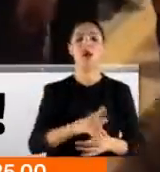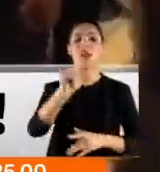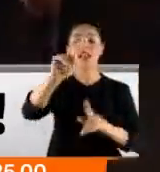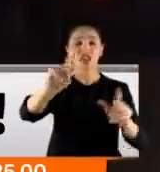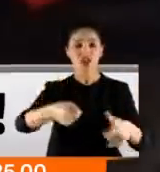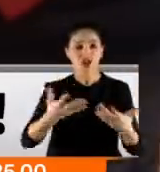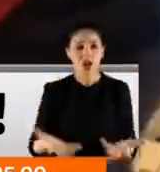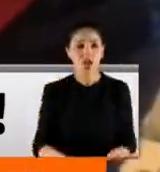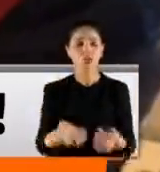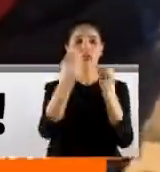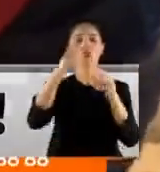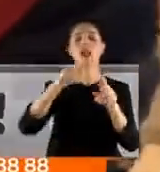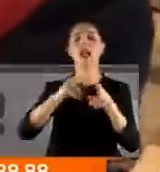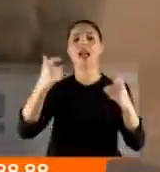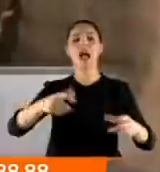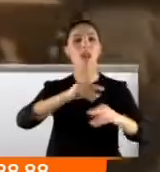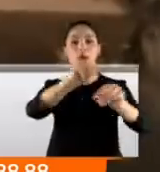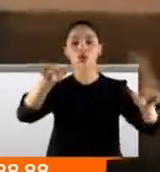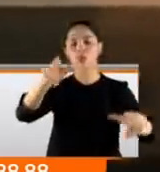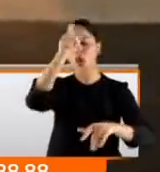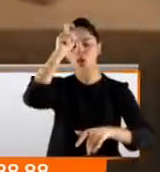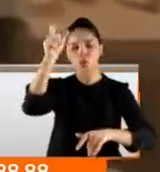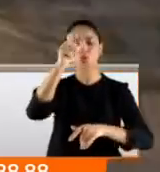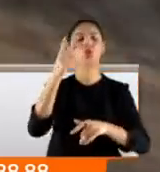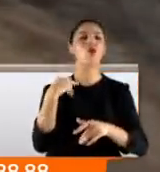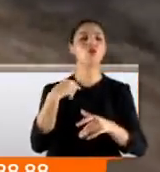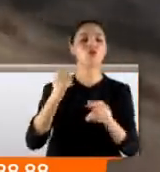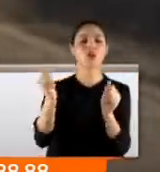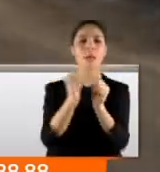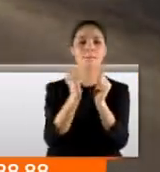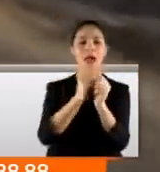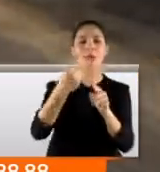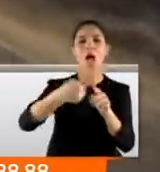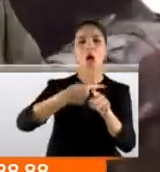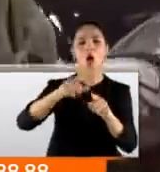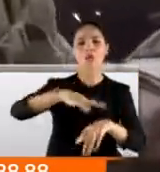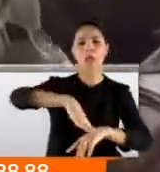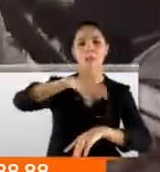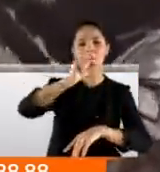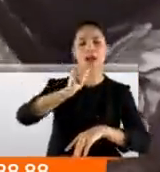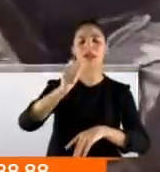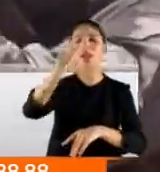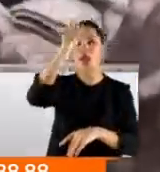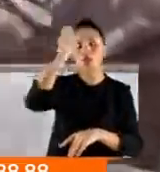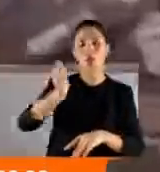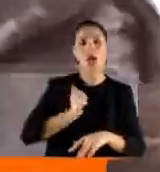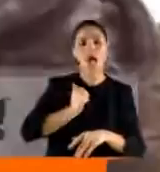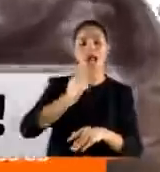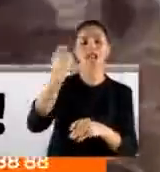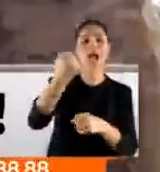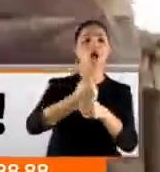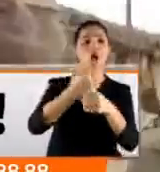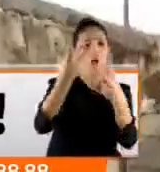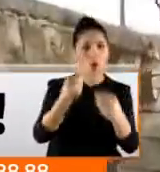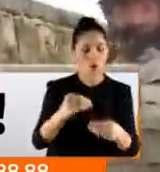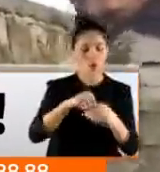İşgalden kurtarılan Karabağ topraklarında Türkiye'nin Rusya ile birlikte kuracağı ortak merkezde Mehmetçiğin görevlendirilmesi için